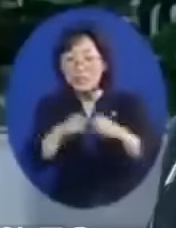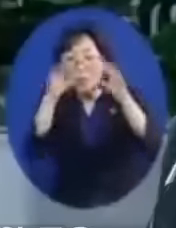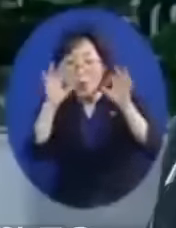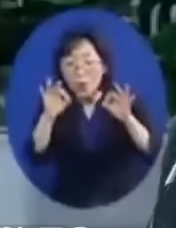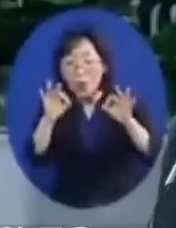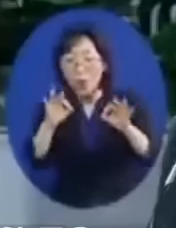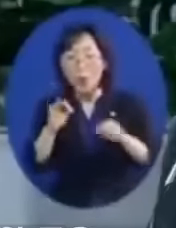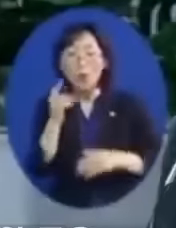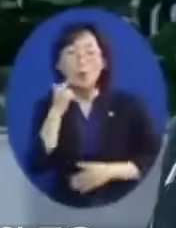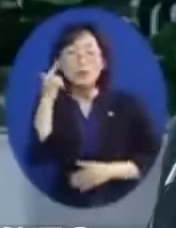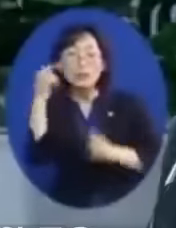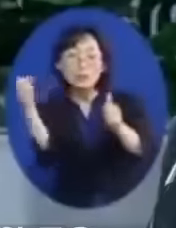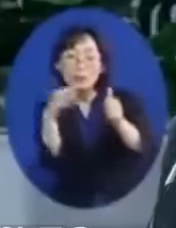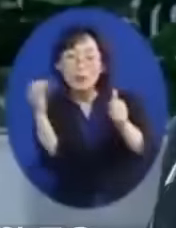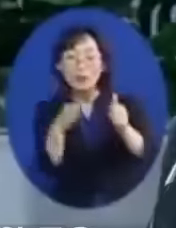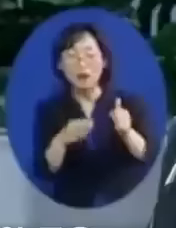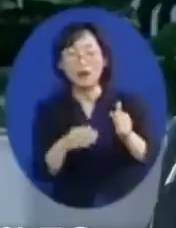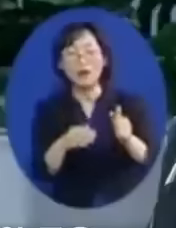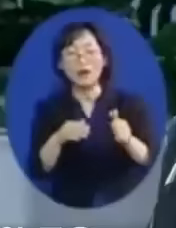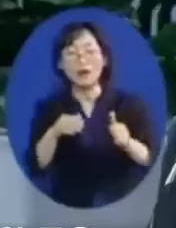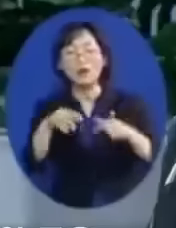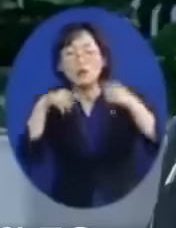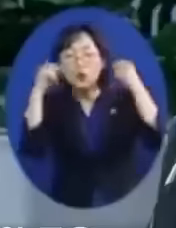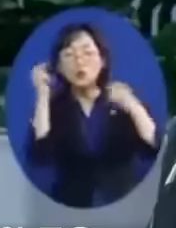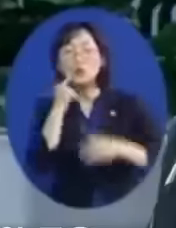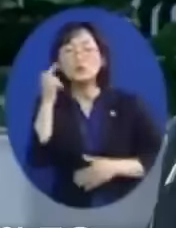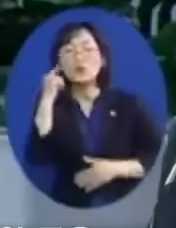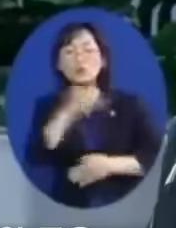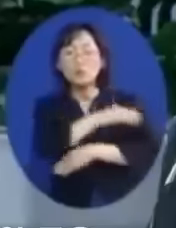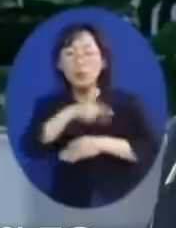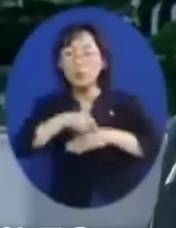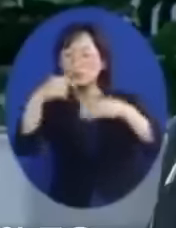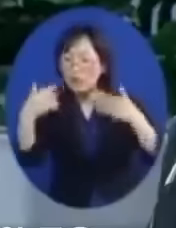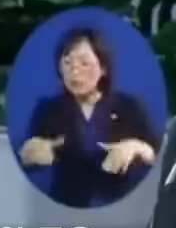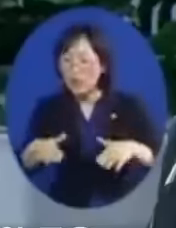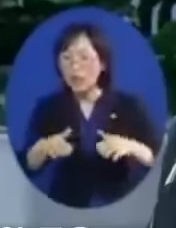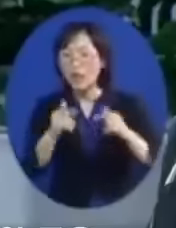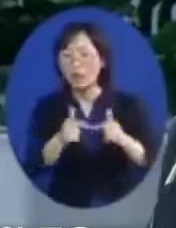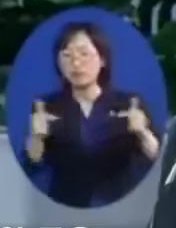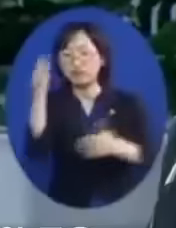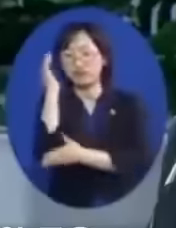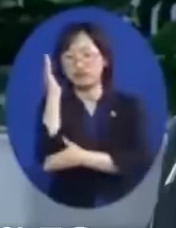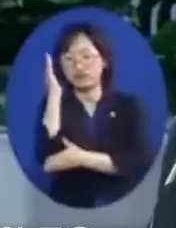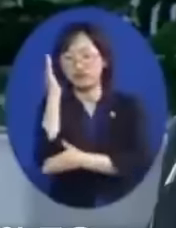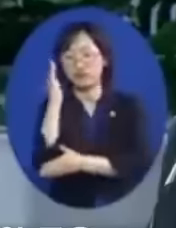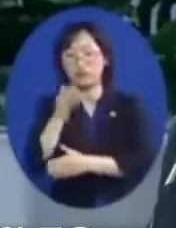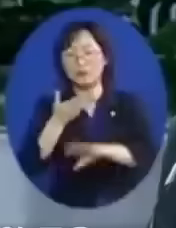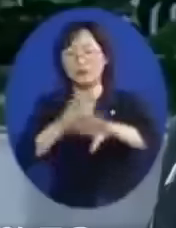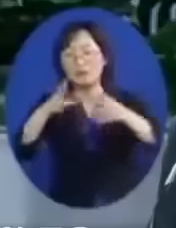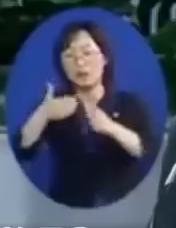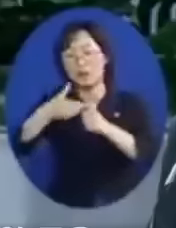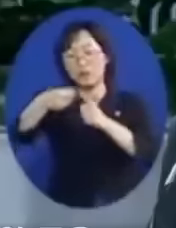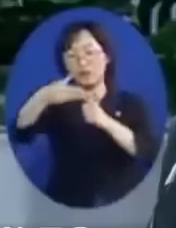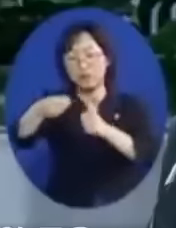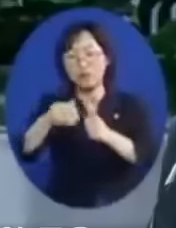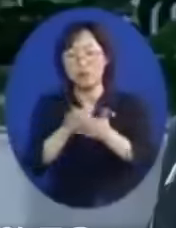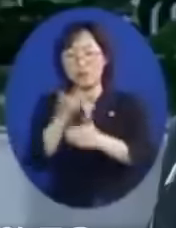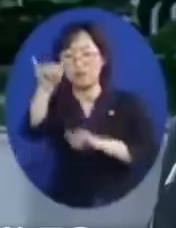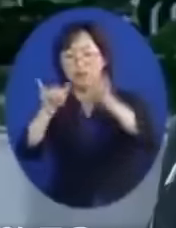말을 합니다. 조 목사님이 몸의 요사이 약하고 그래서 부흥회도 안 나가고 해외여행도 안 하고 선교도 안 한다